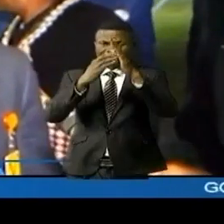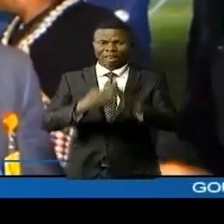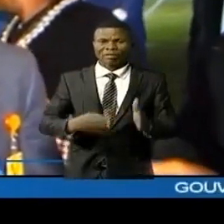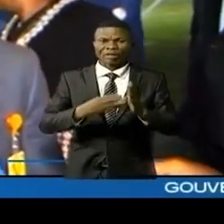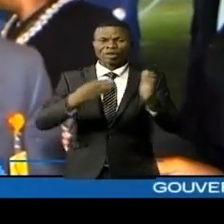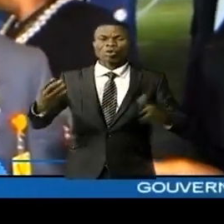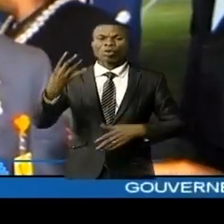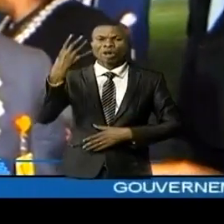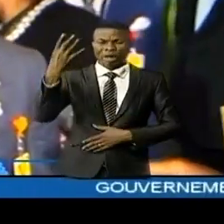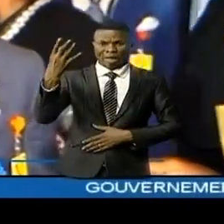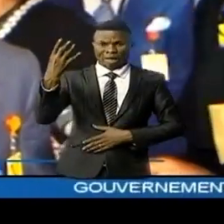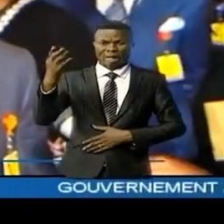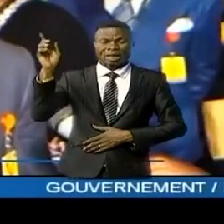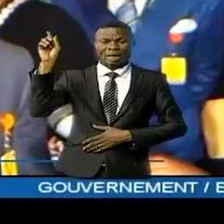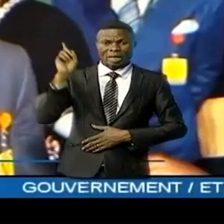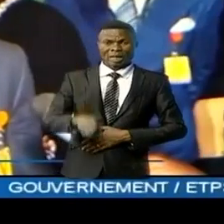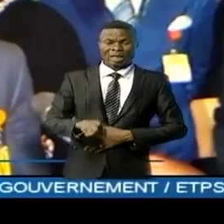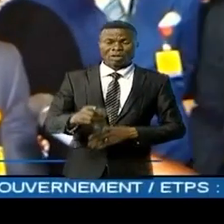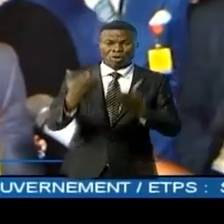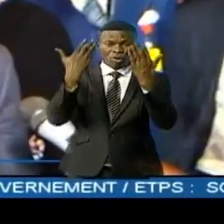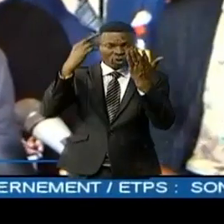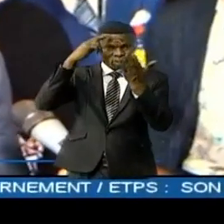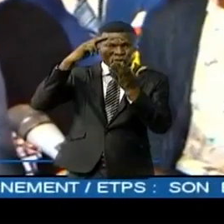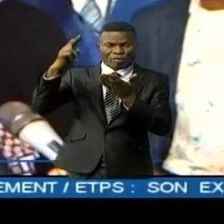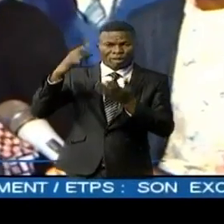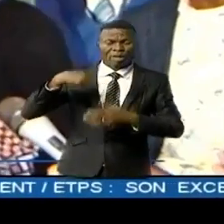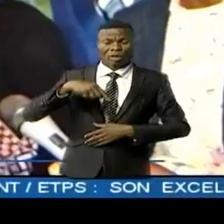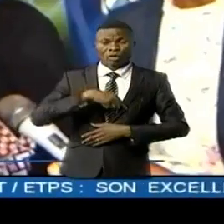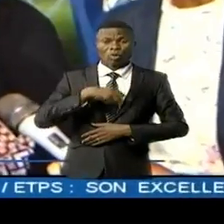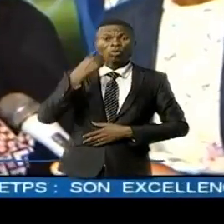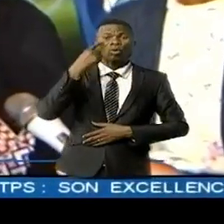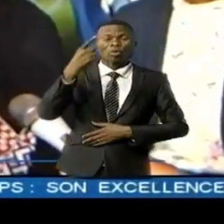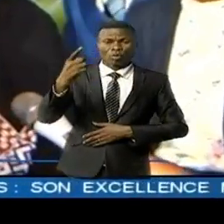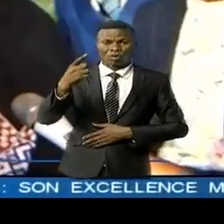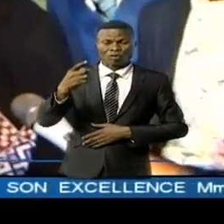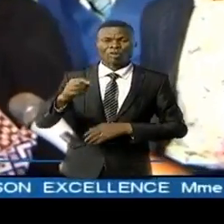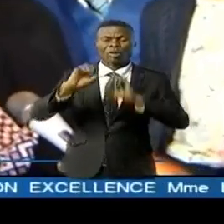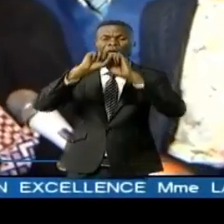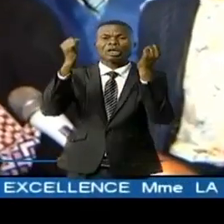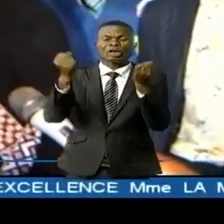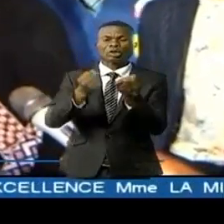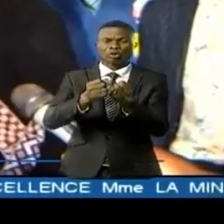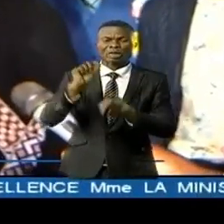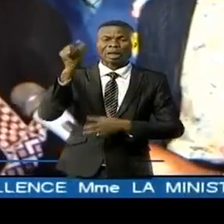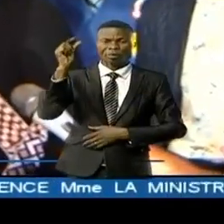1984, quand nous sommes arrivés ici pour les études, nous avons trouvé à la Gécamines